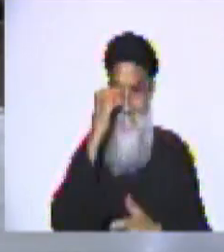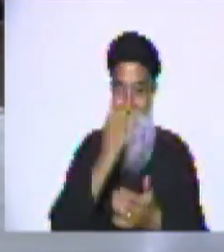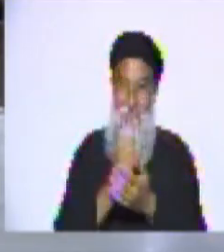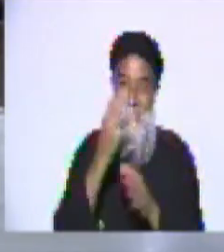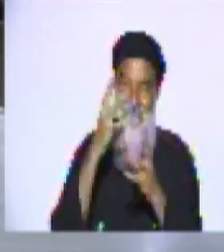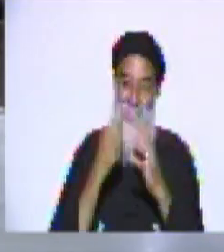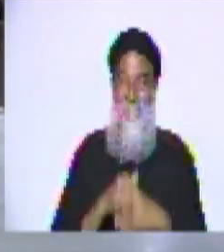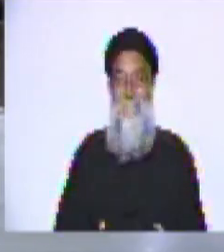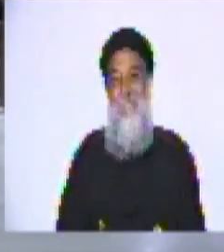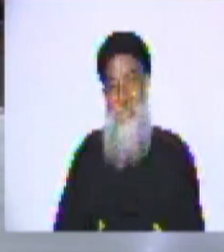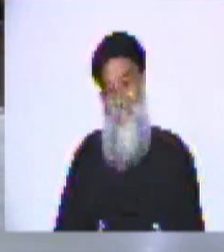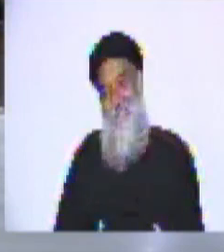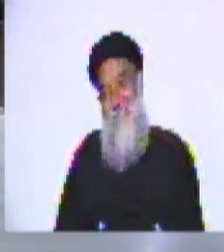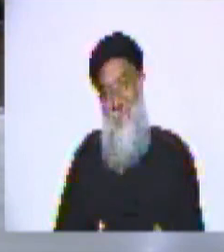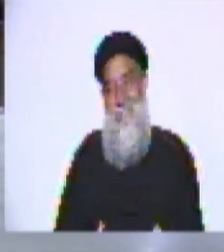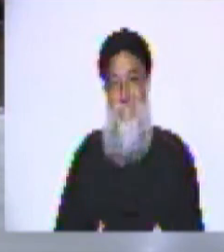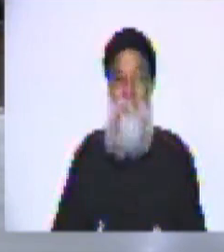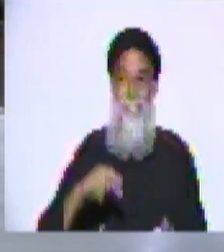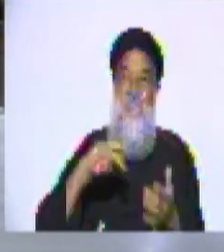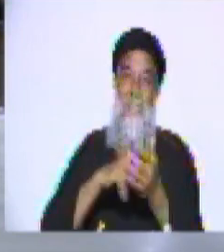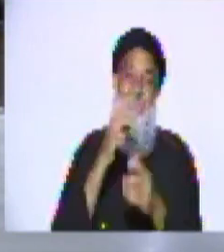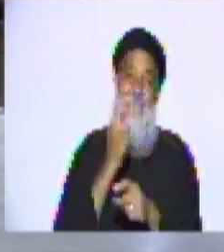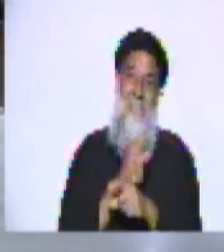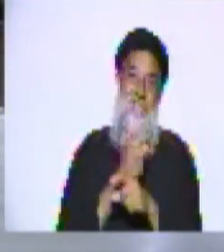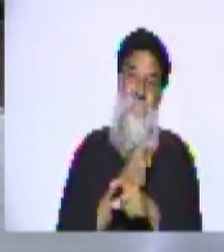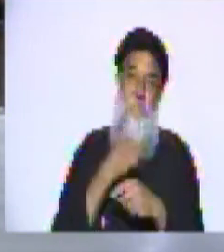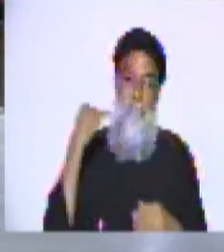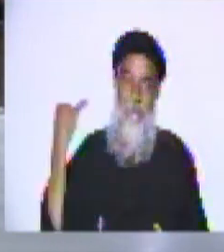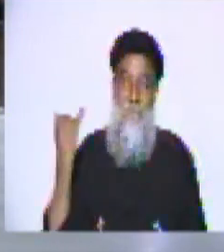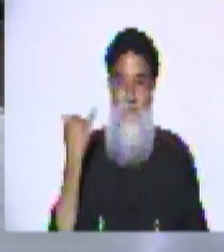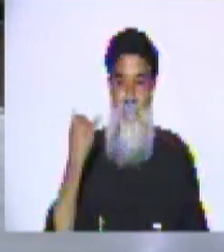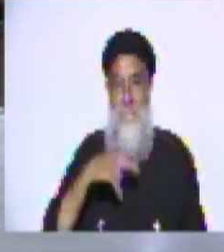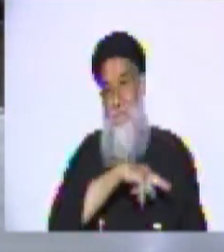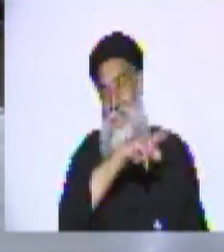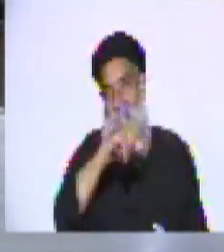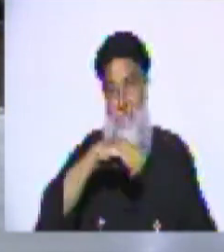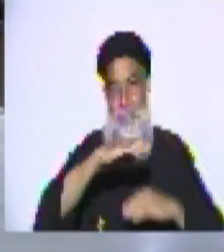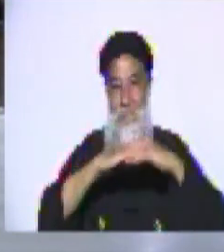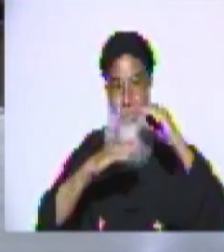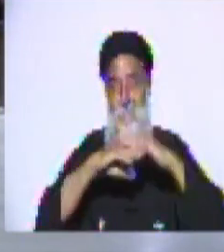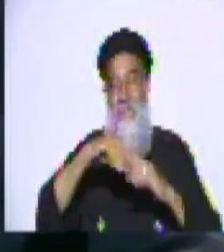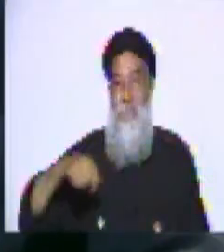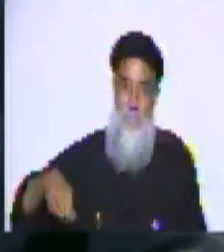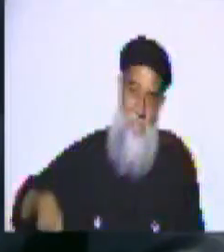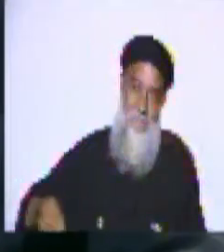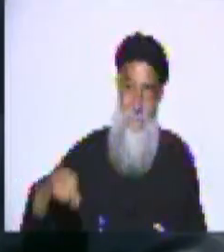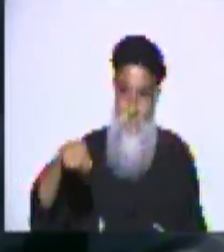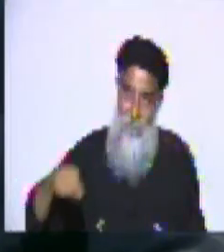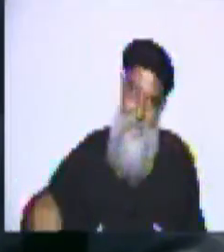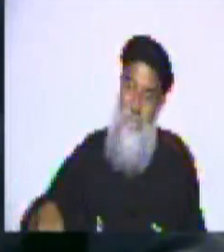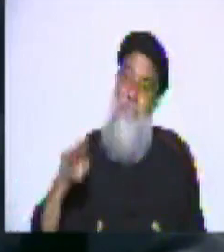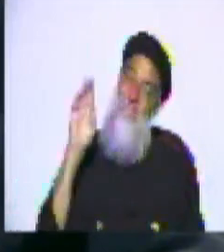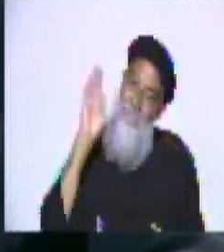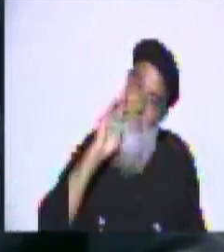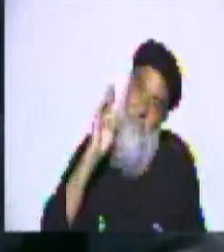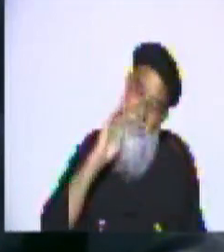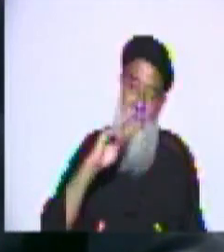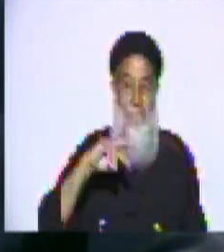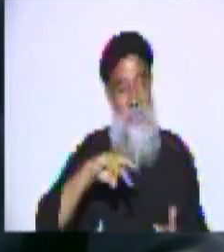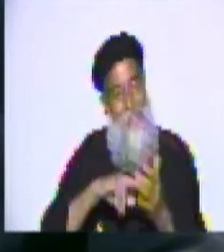برضه سفر الاعمال سيدنا اهتم بالعقيده، فكان في فكره التهود في الكنيسه الاولى،